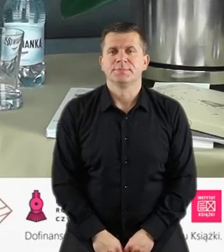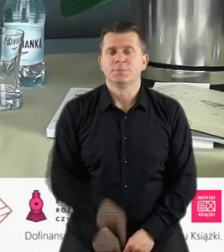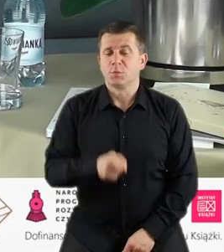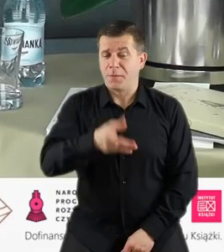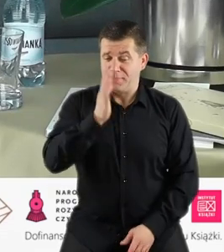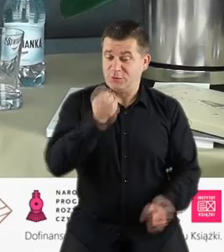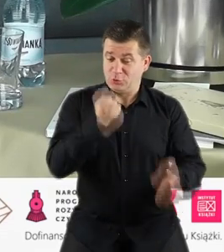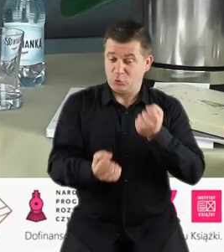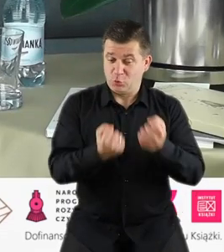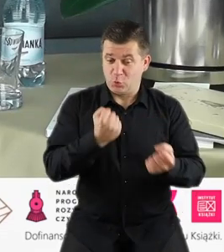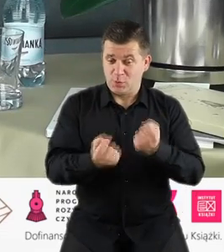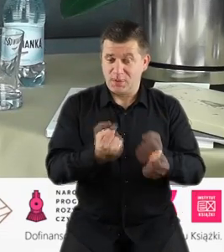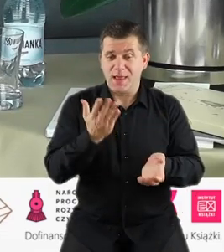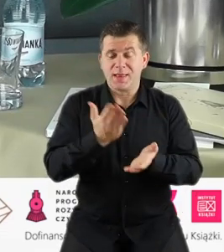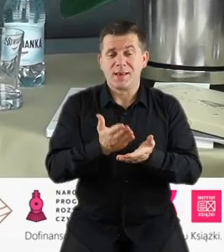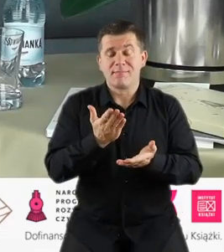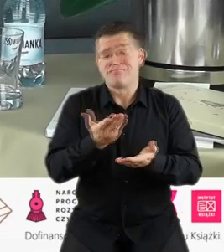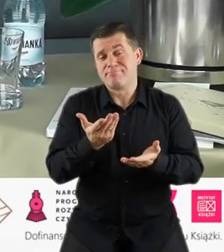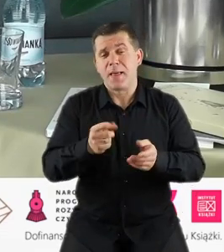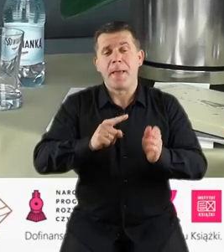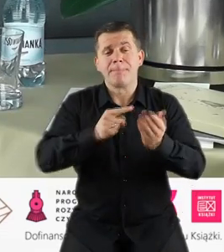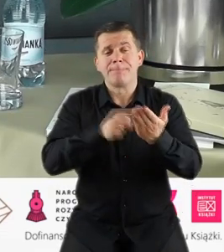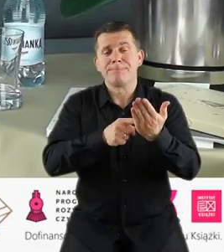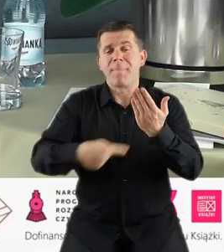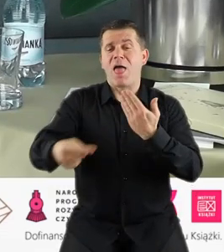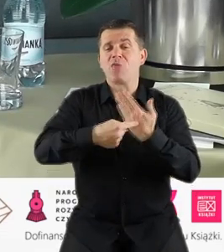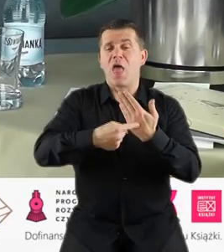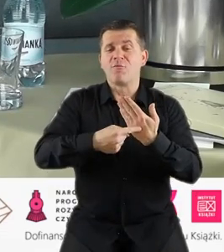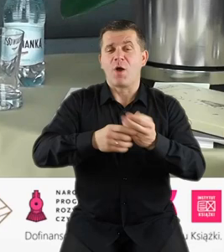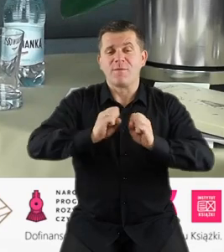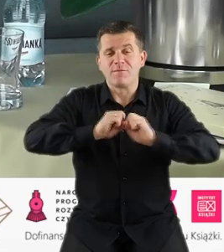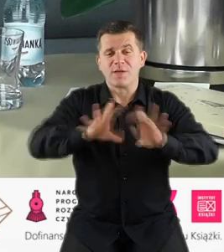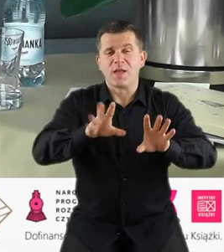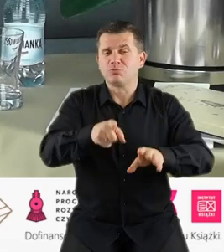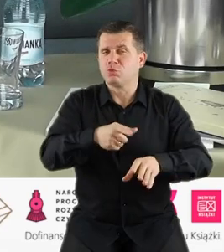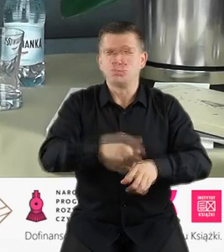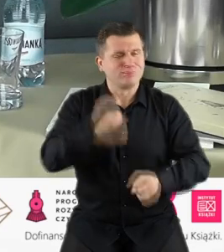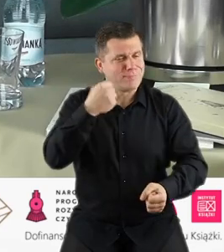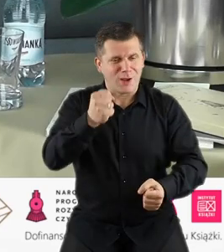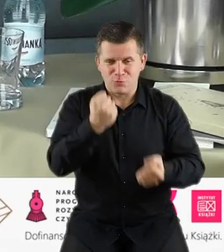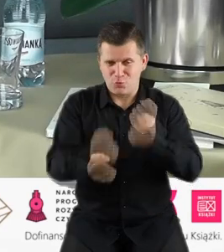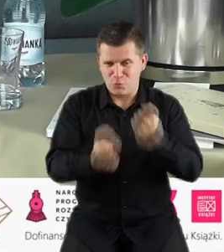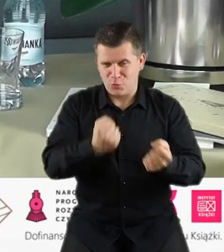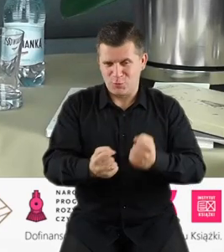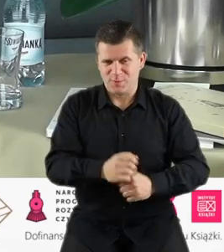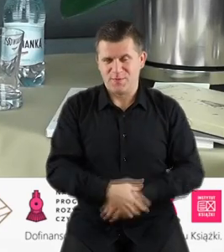To będzie trudne, dlatego że wyjaśnianie metafor jest zazwyczaj zabijające.